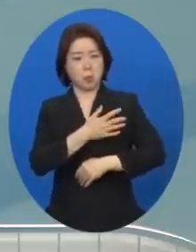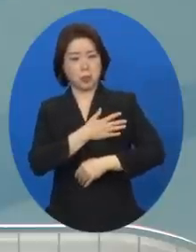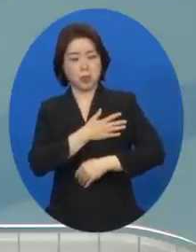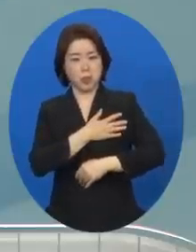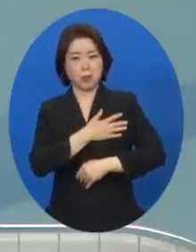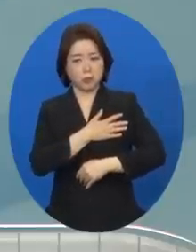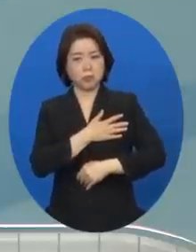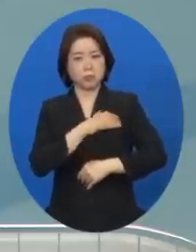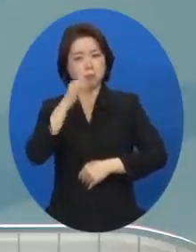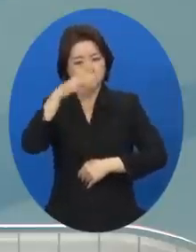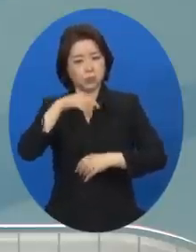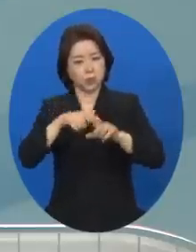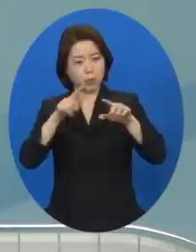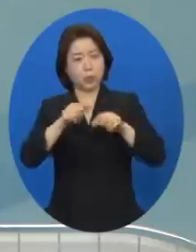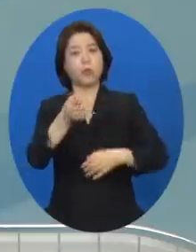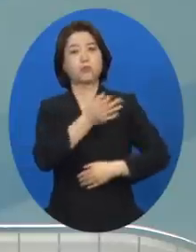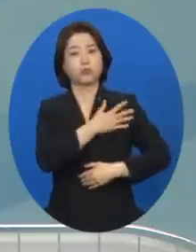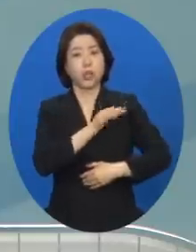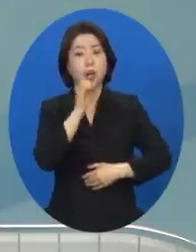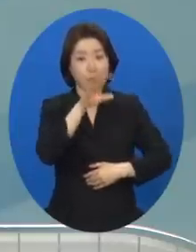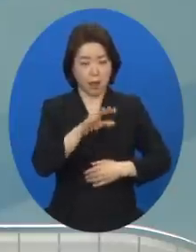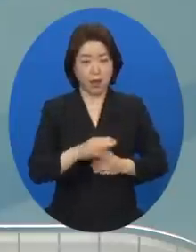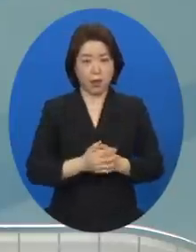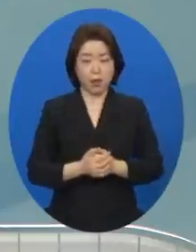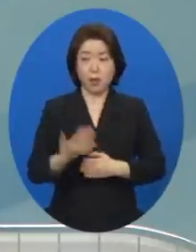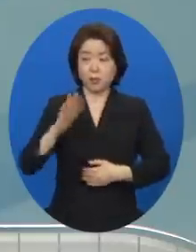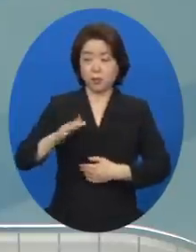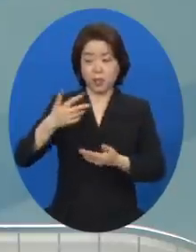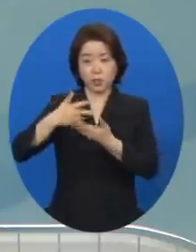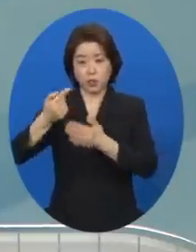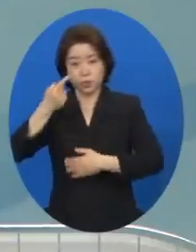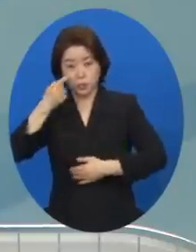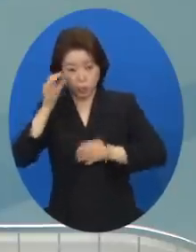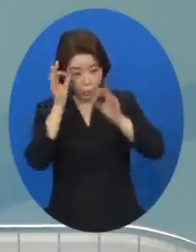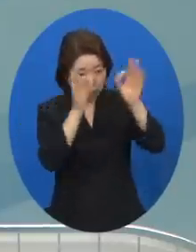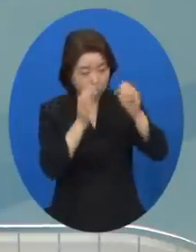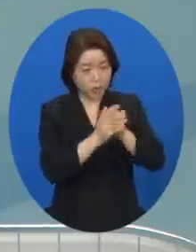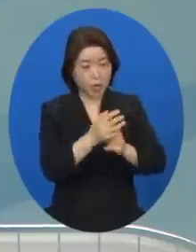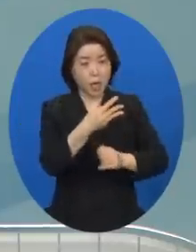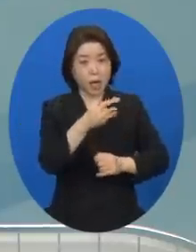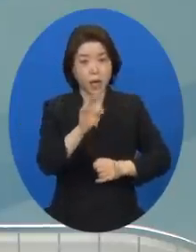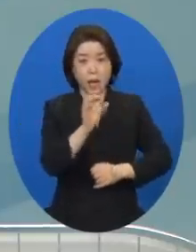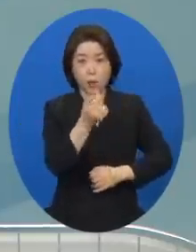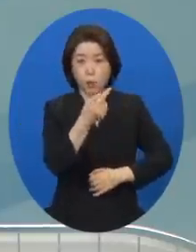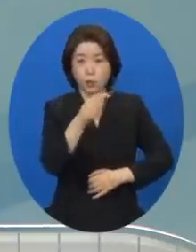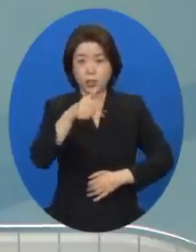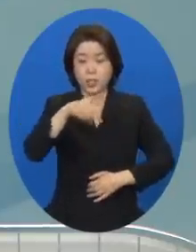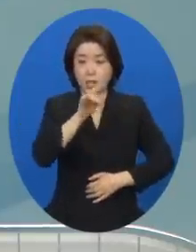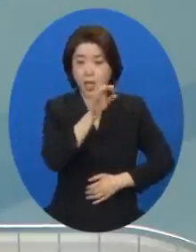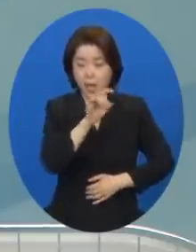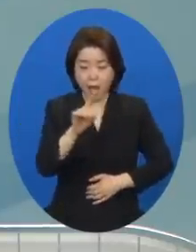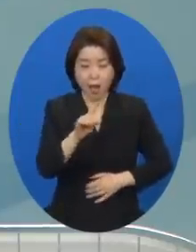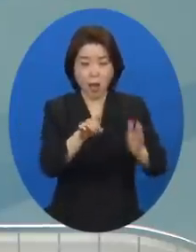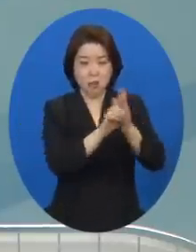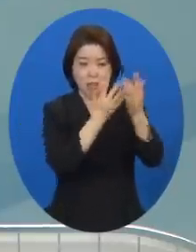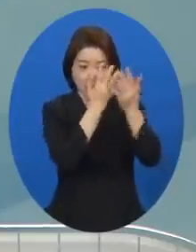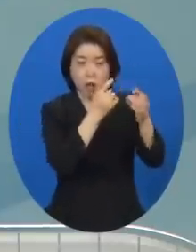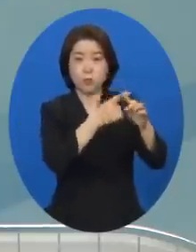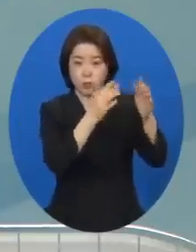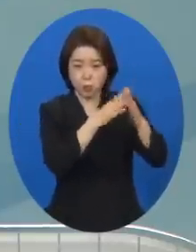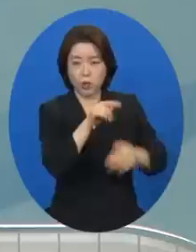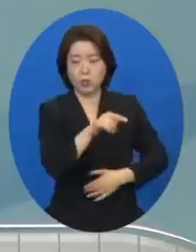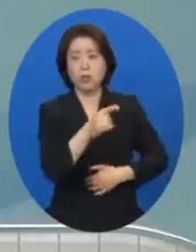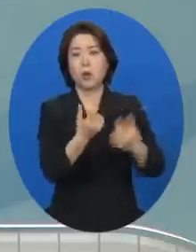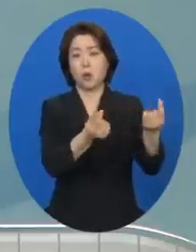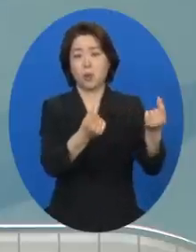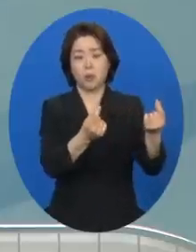나요 그런데 우리 주님의 눈에 보기에는 나오 대결 교회는 정말 그런 교회의 되었는데 실제로는